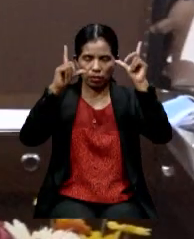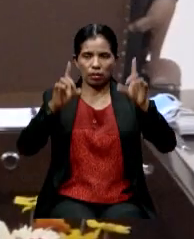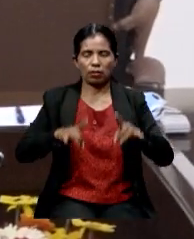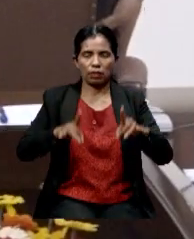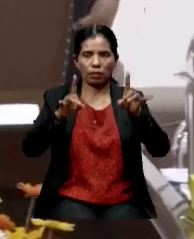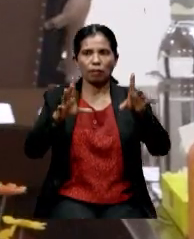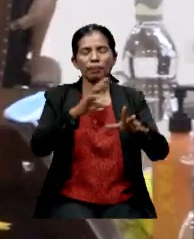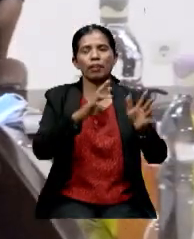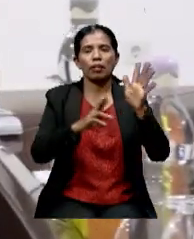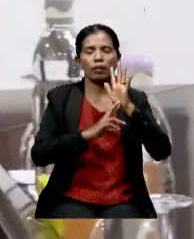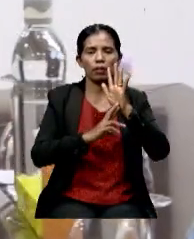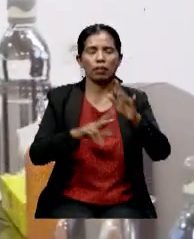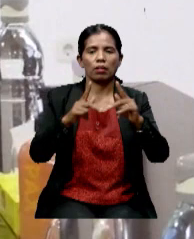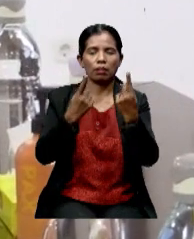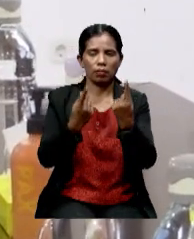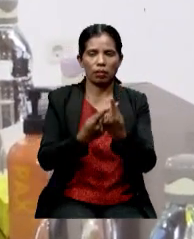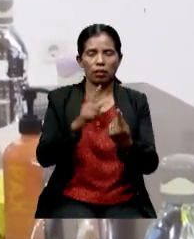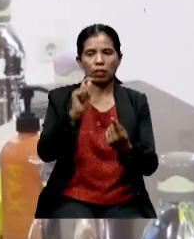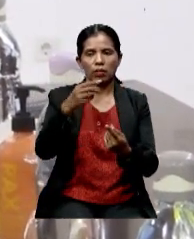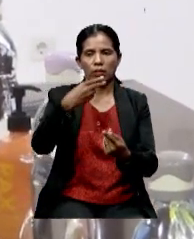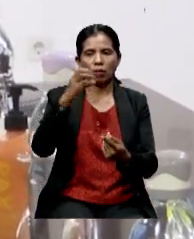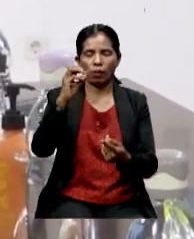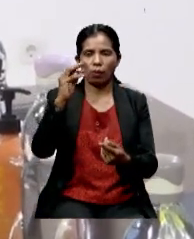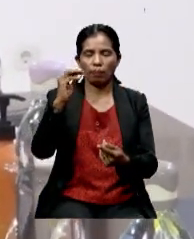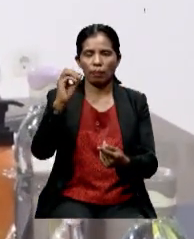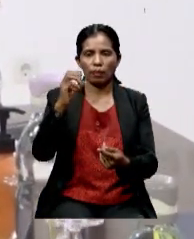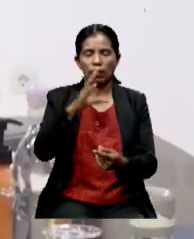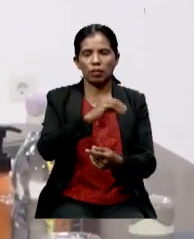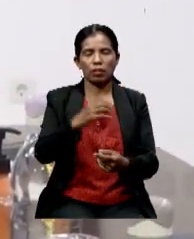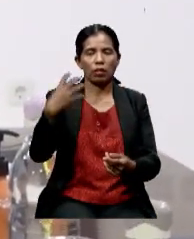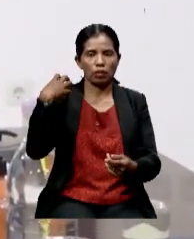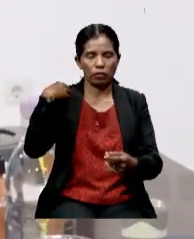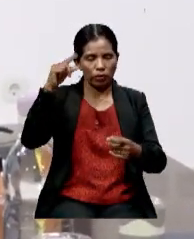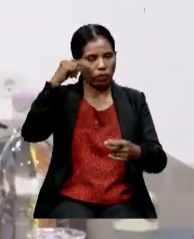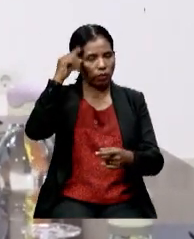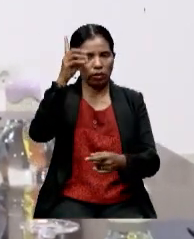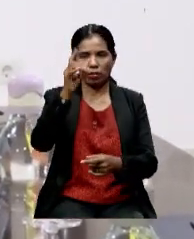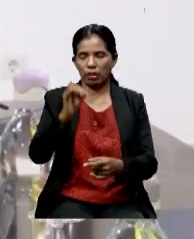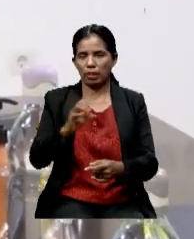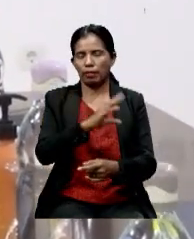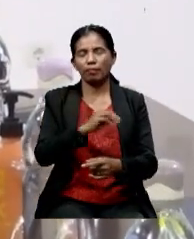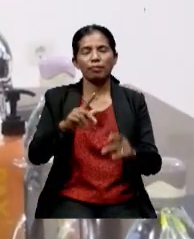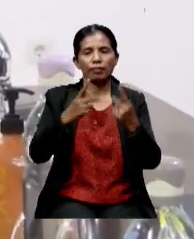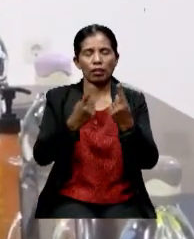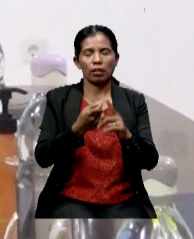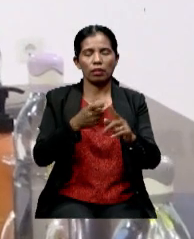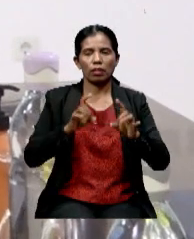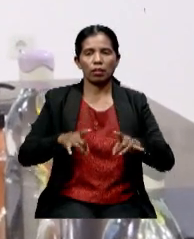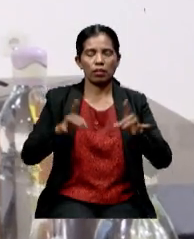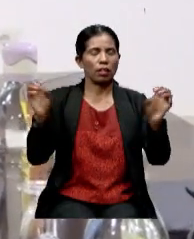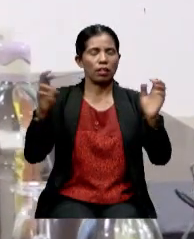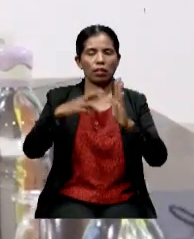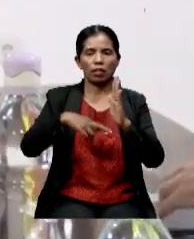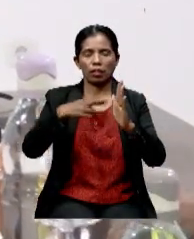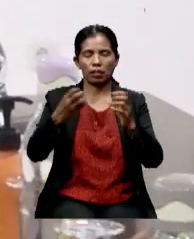Sul, representante kompanyia Thomas Foote International iha Palacio Governundili Kintane. Kompanyia husi Australia ne laiha kriteria barak